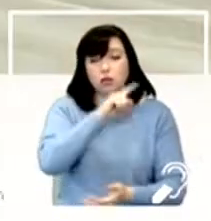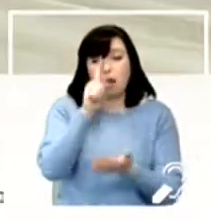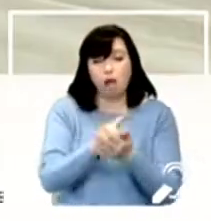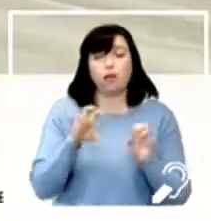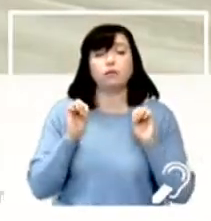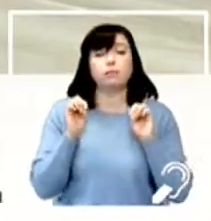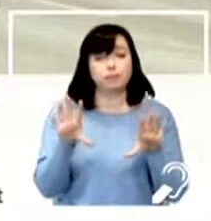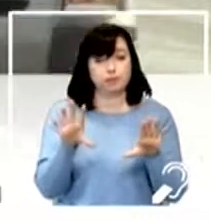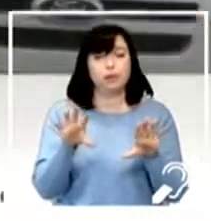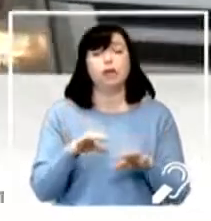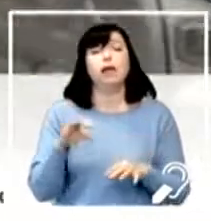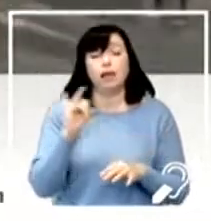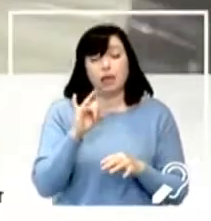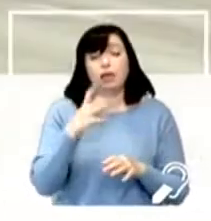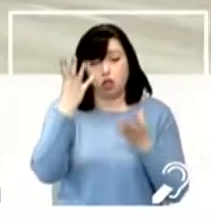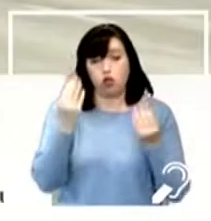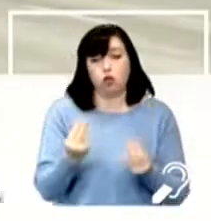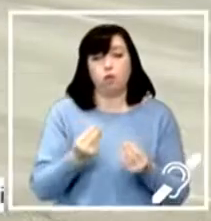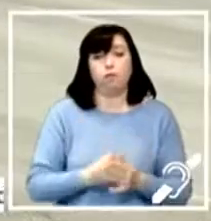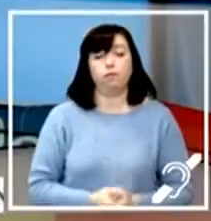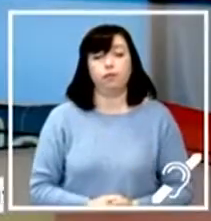faza scurtă a luminilor și pe timp de zi.